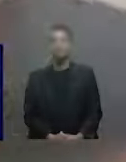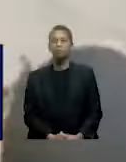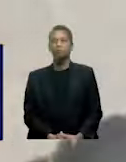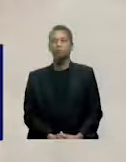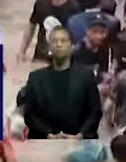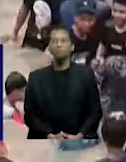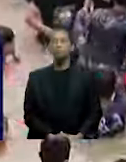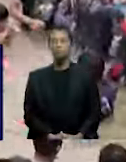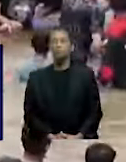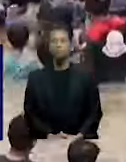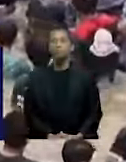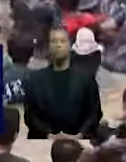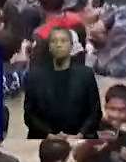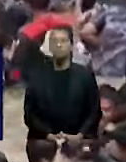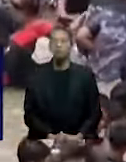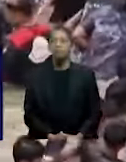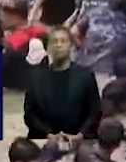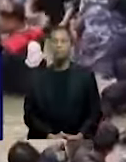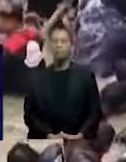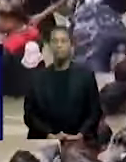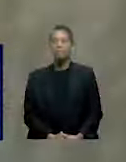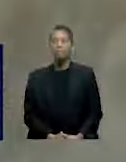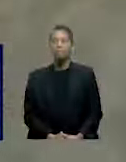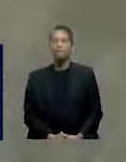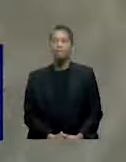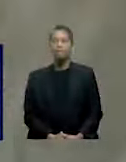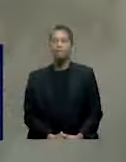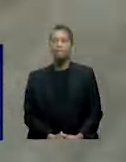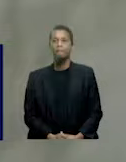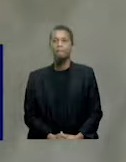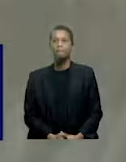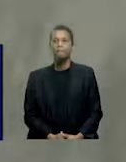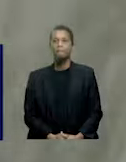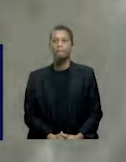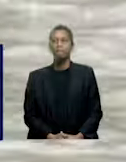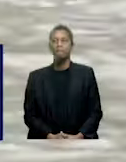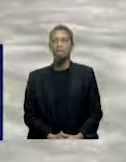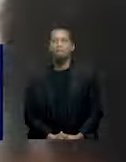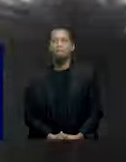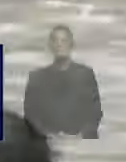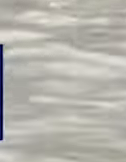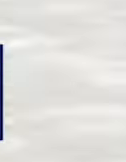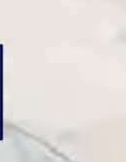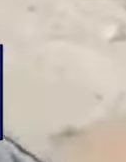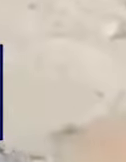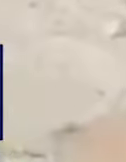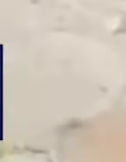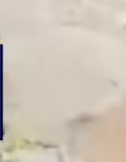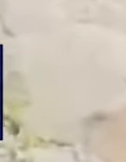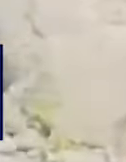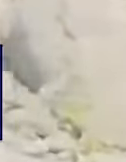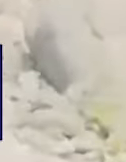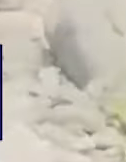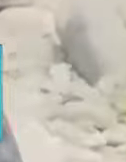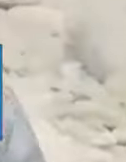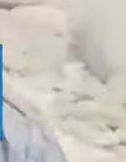Menariknya, gerawak iwak ini digelar selama 3 jam, harus dilakukan dengan tangan kosong tanpa menggunakan alat apapun. Dapat ikan